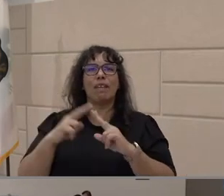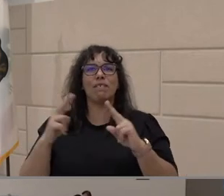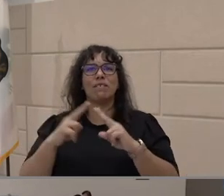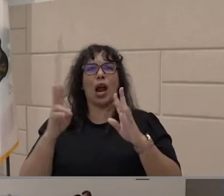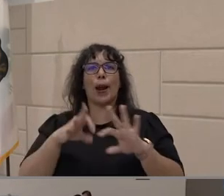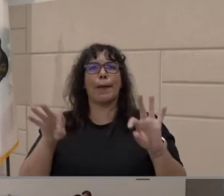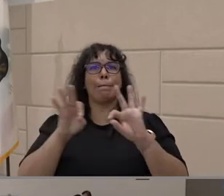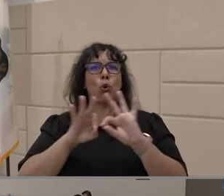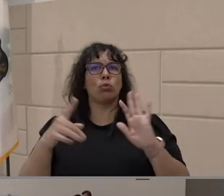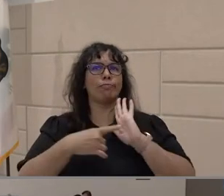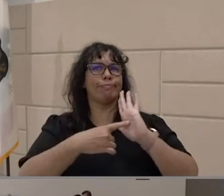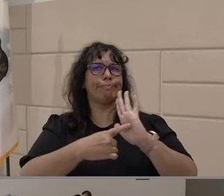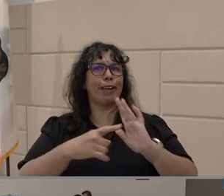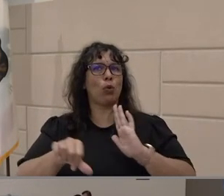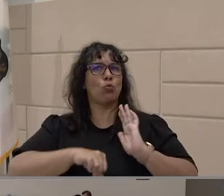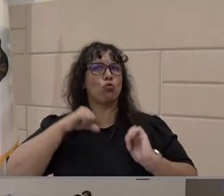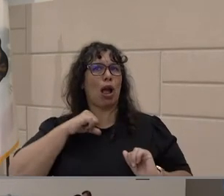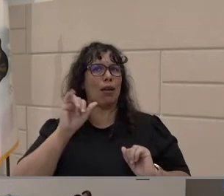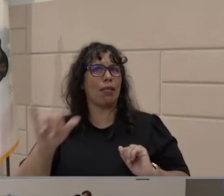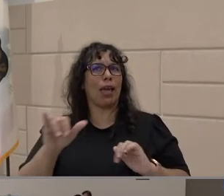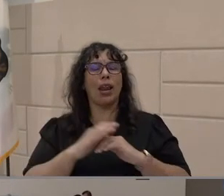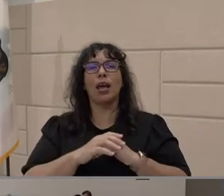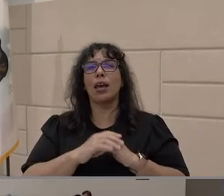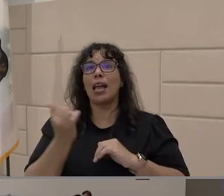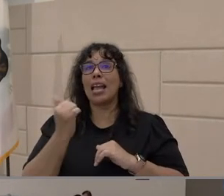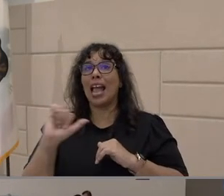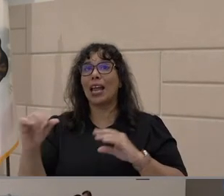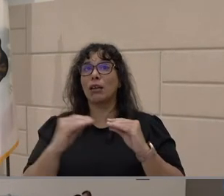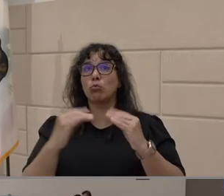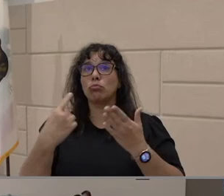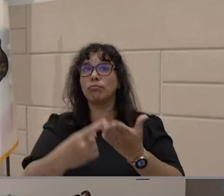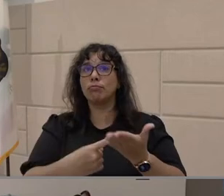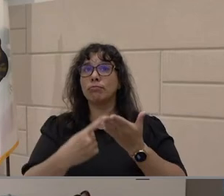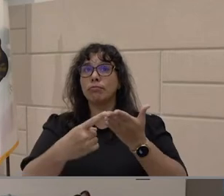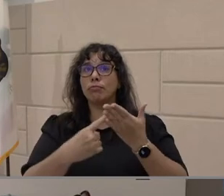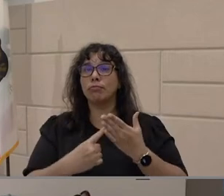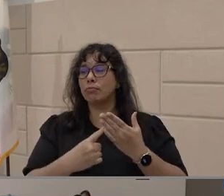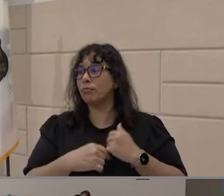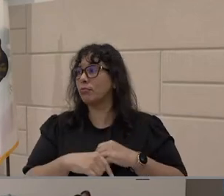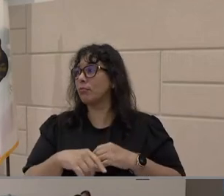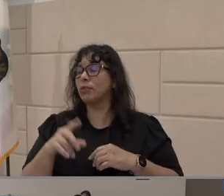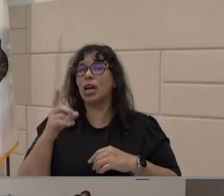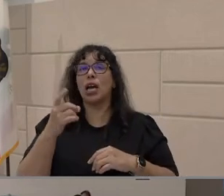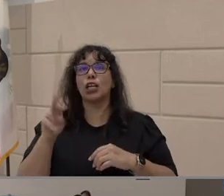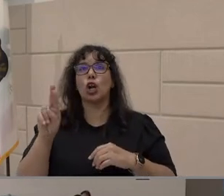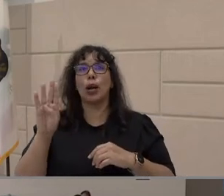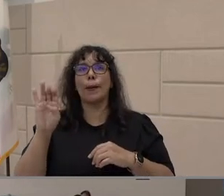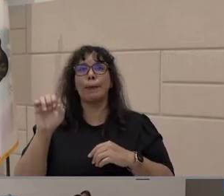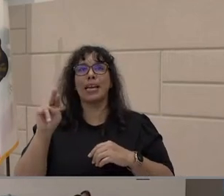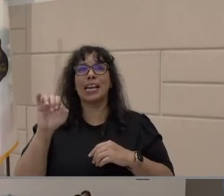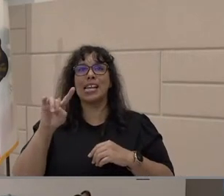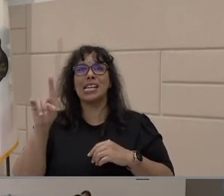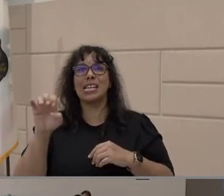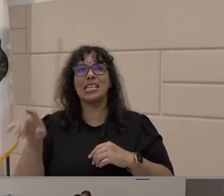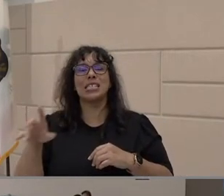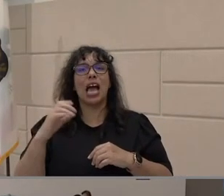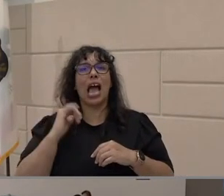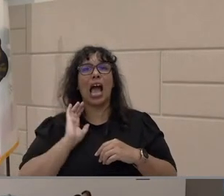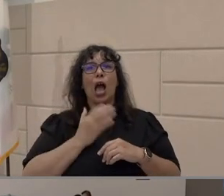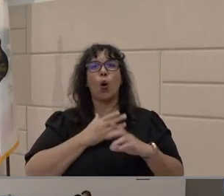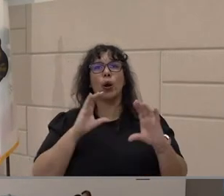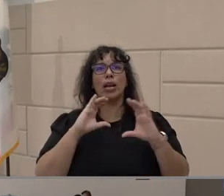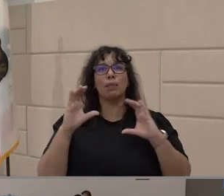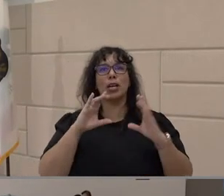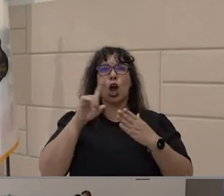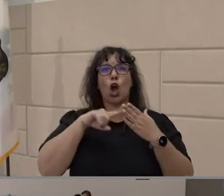មួយដែលយើងចង់យកមករំលឹកតាមមានចង់និយាយបន្ថែមទេចង់និយាយពីចំណុចមួយ